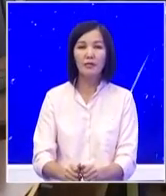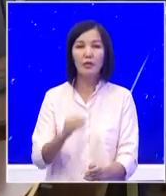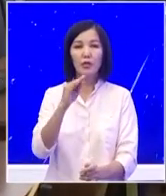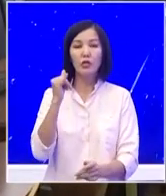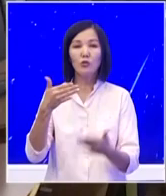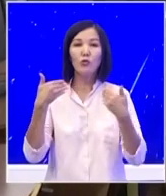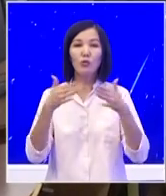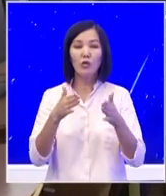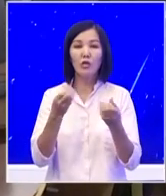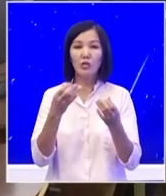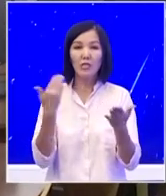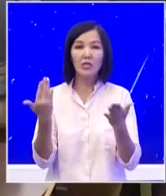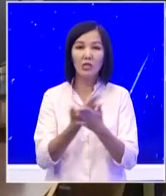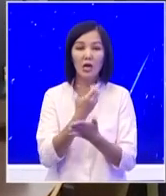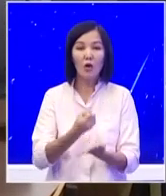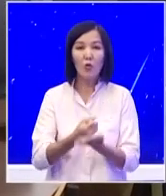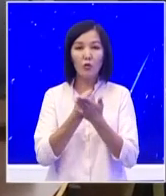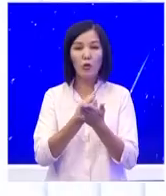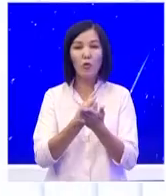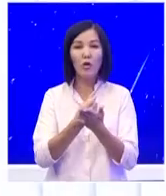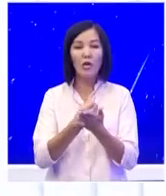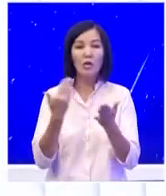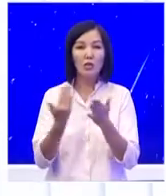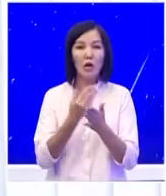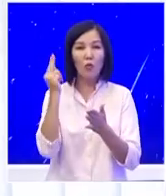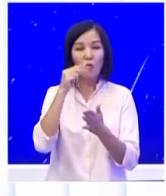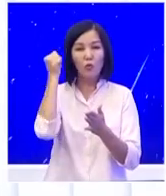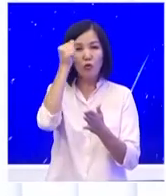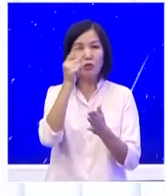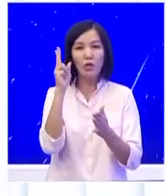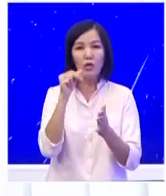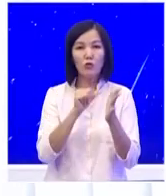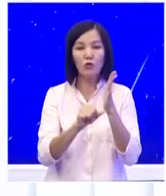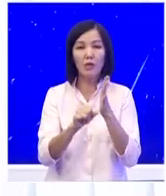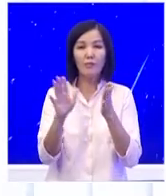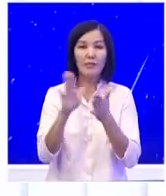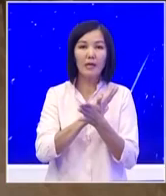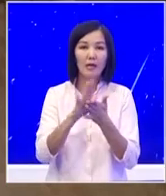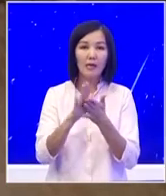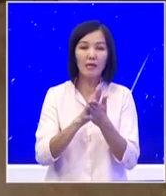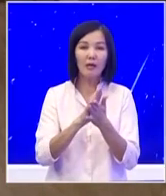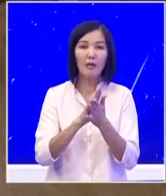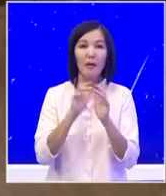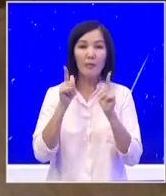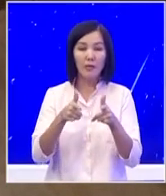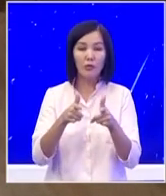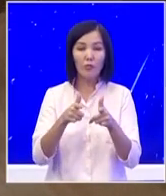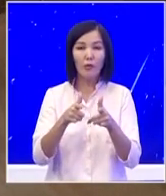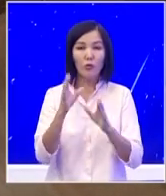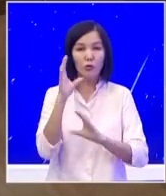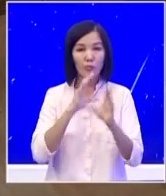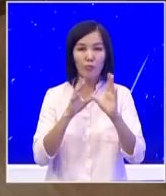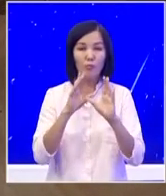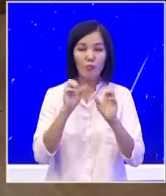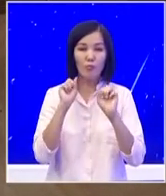Жетісулық түлектерге жасалған тағы бір қолдау. Алдағы оқу жылында 260 бала әкім грантымен жоғары оқу орнында тегін білім алады. 110-ы